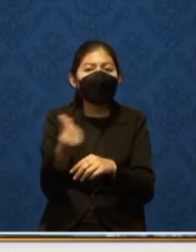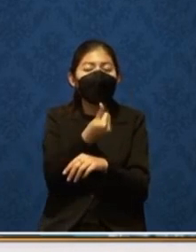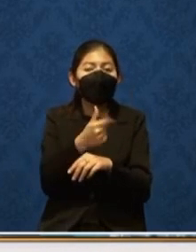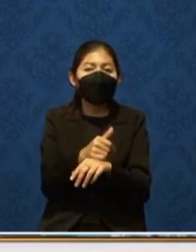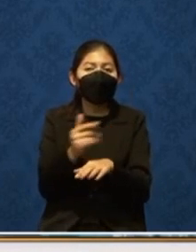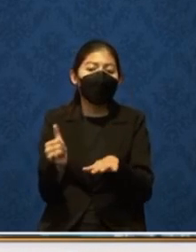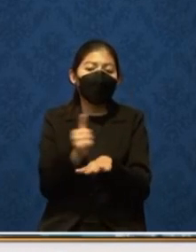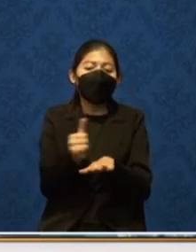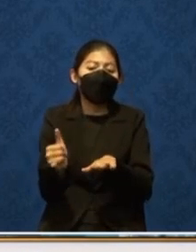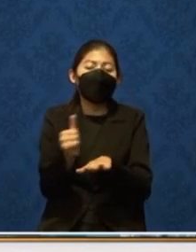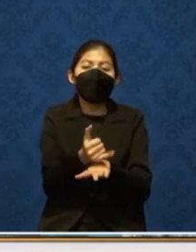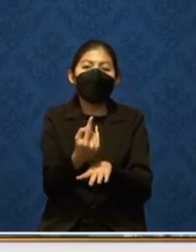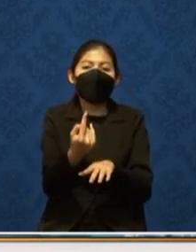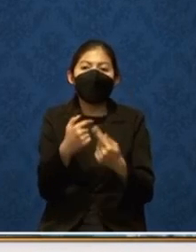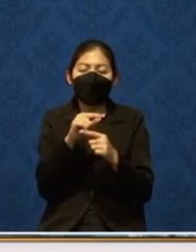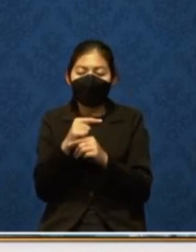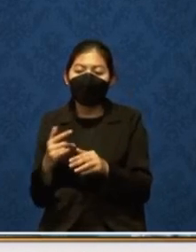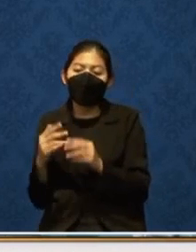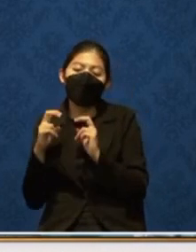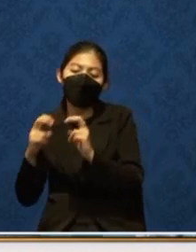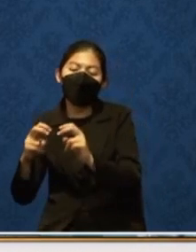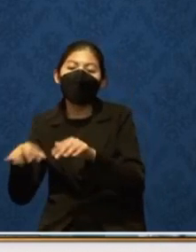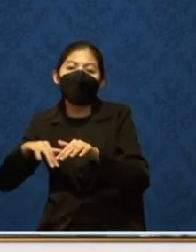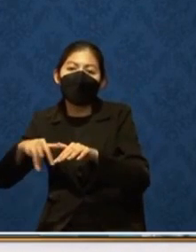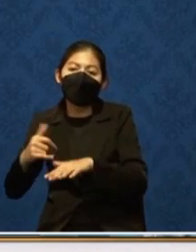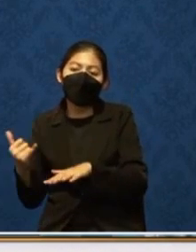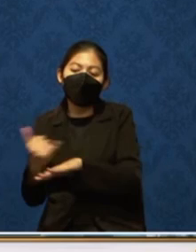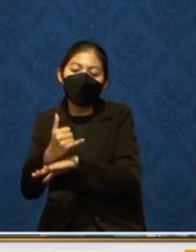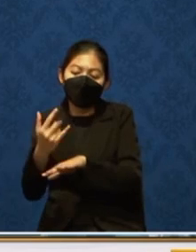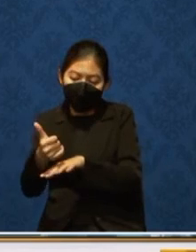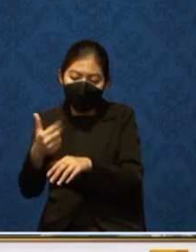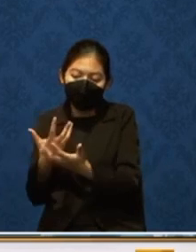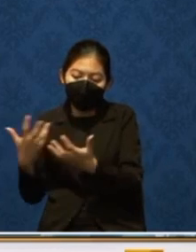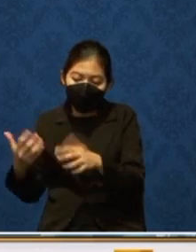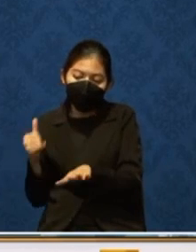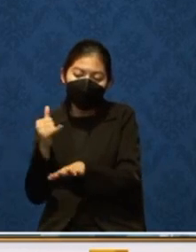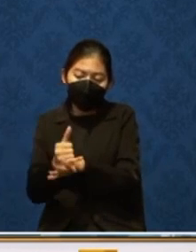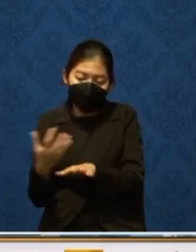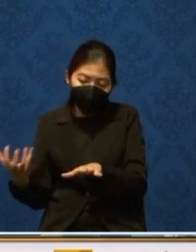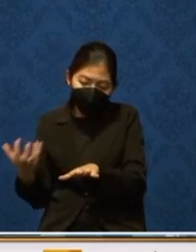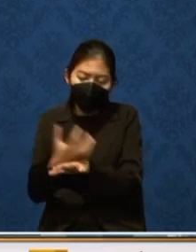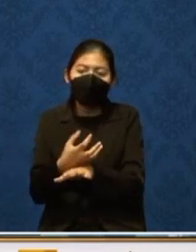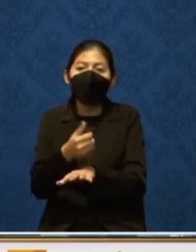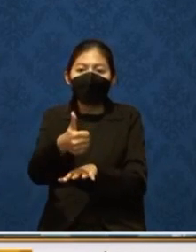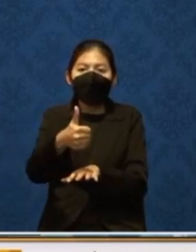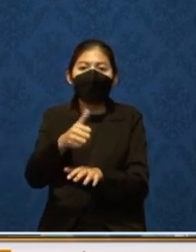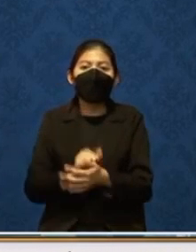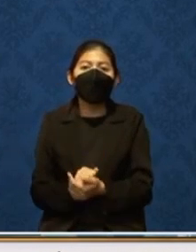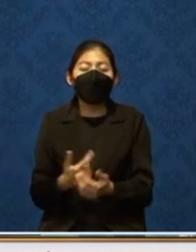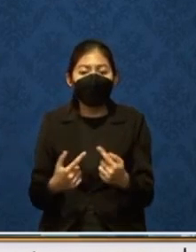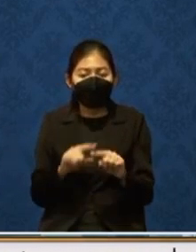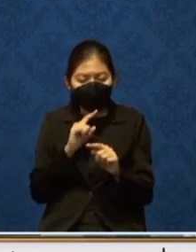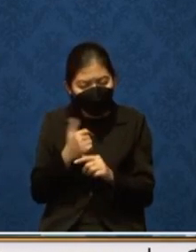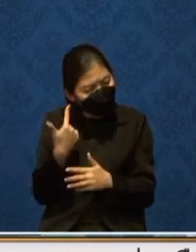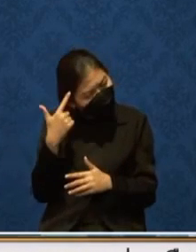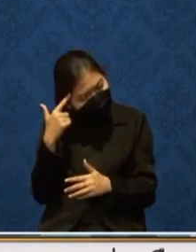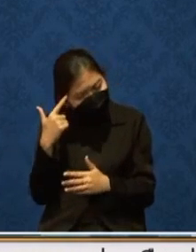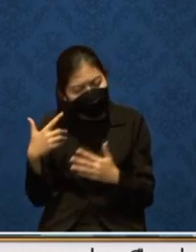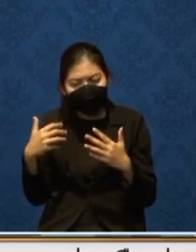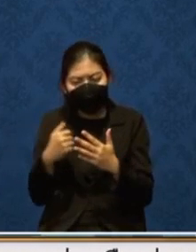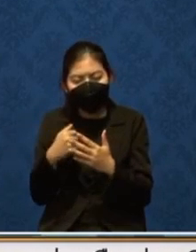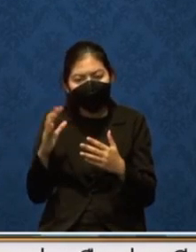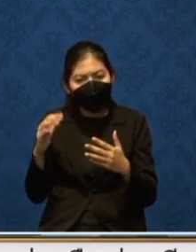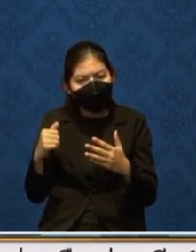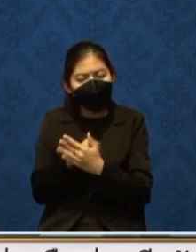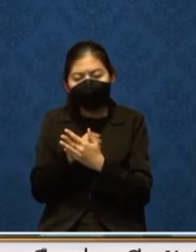Motorway ขนได้ทั้คนทั้ของนะครัเพฉั้สทจะทำ 3 สให ๆ มันซ้ำซ้อนเกินจำเป็นไม่คุมค่าระหว่างเมืองแต่ท่านละ